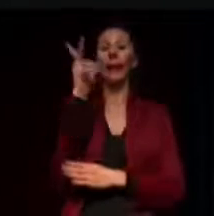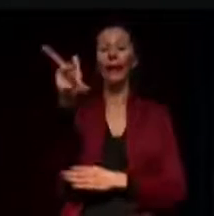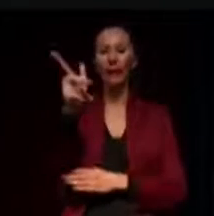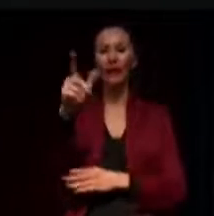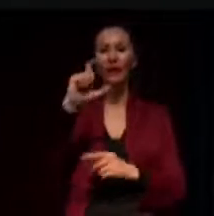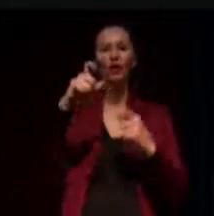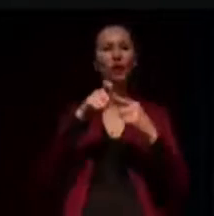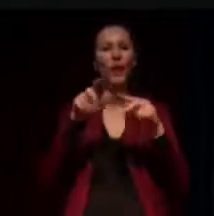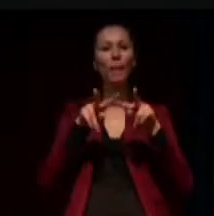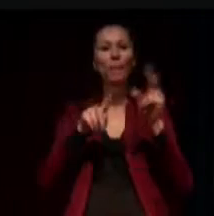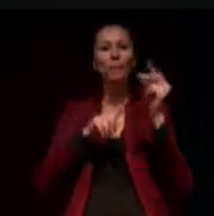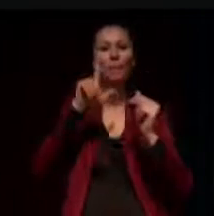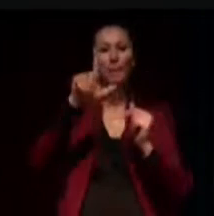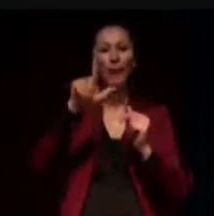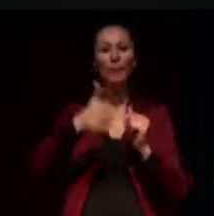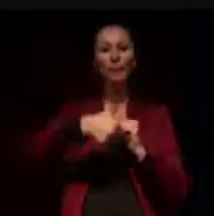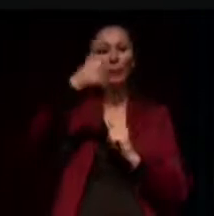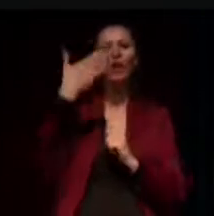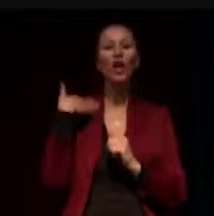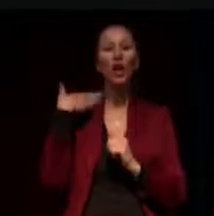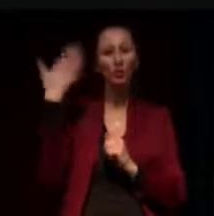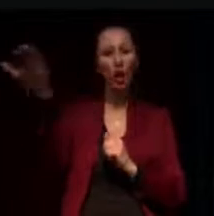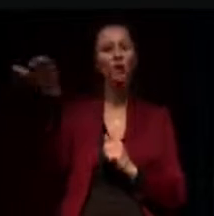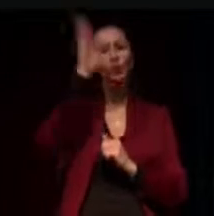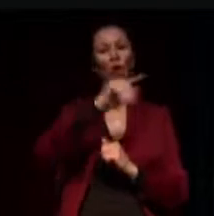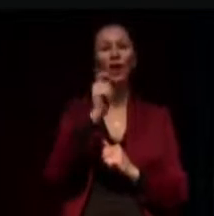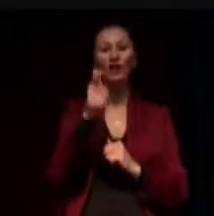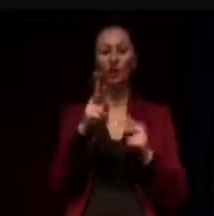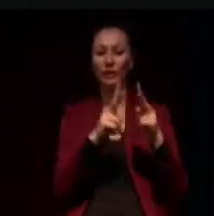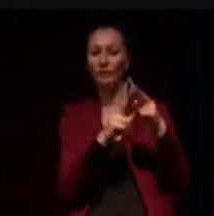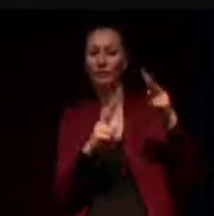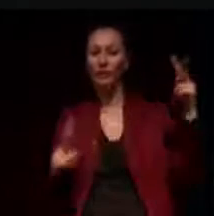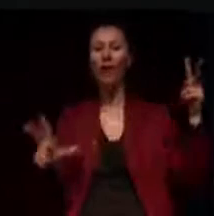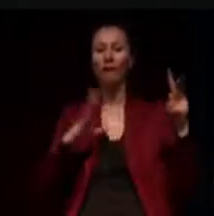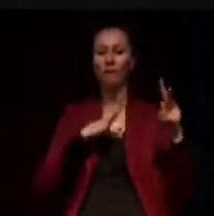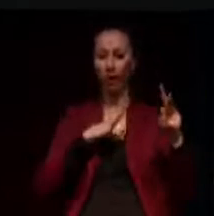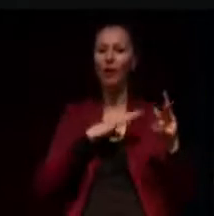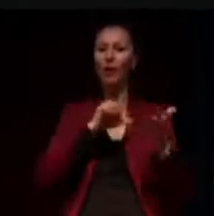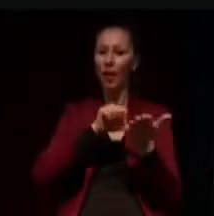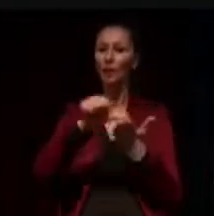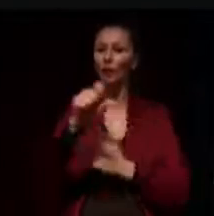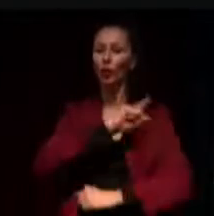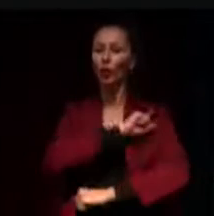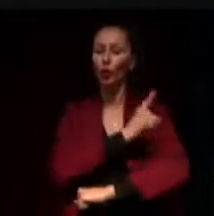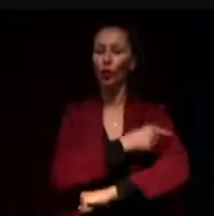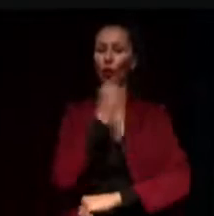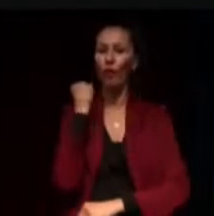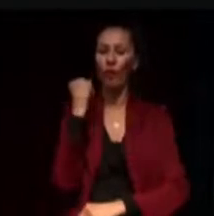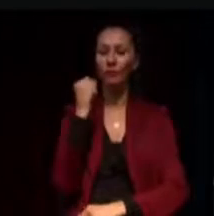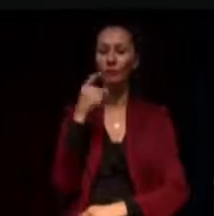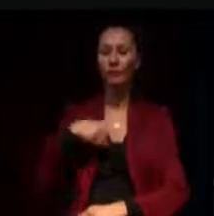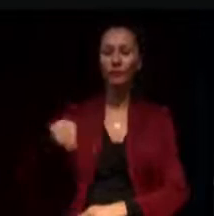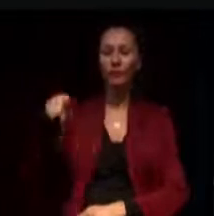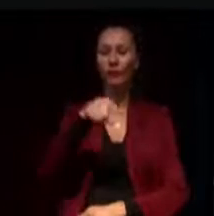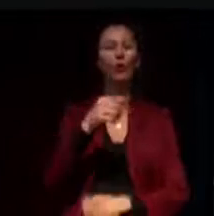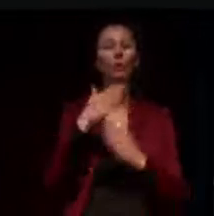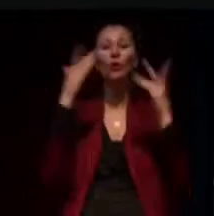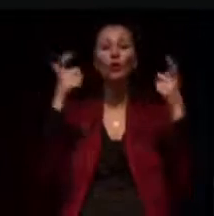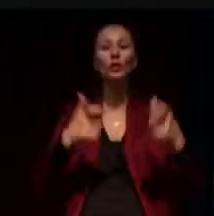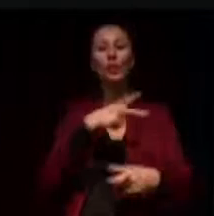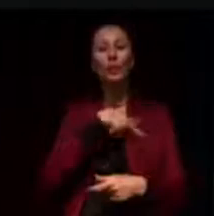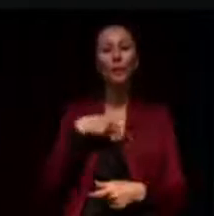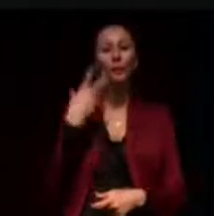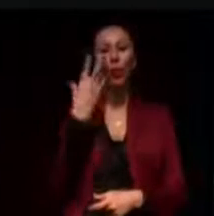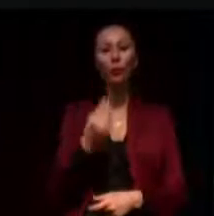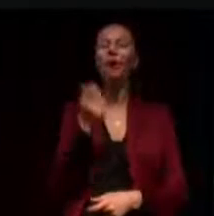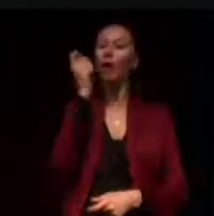Cemil Başkan buradaysa Karşıyaka, sonra diğer bütün ilçelerimiz sırayla geldi yani. Hepsi gayet kuvvetliydiler yani, onu söyleyeyim. Büyükşehir Belediye'miz